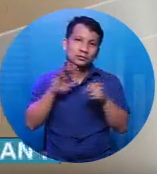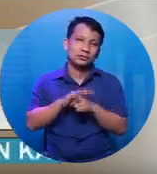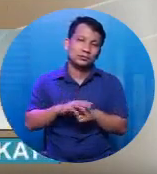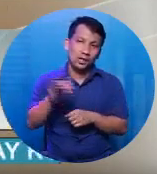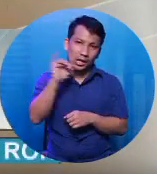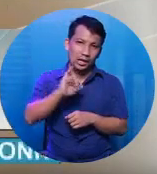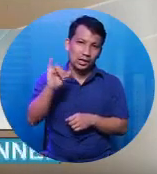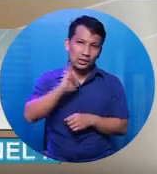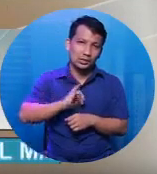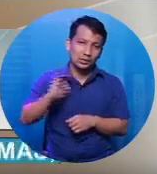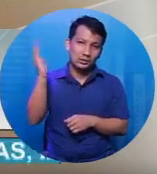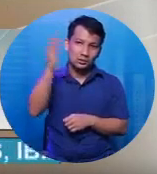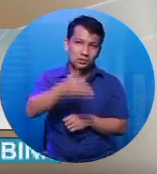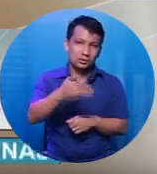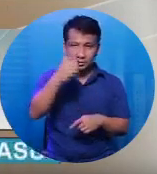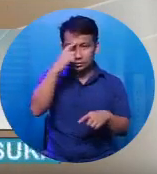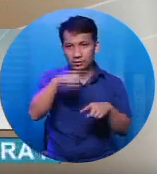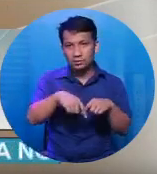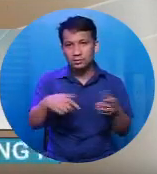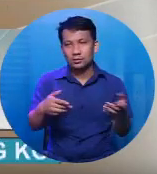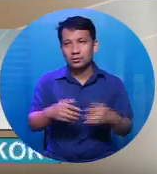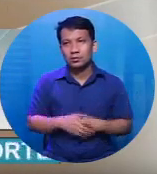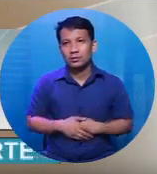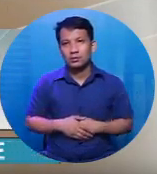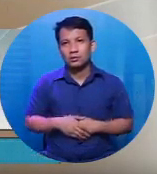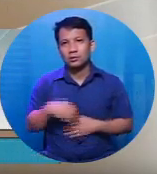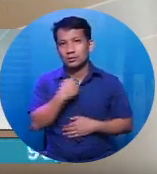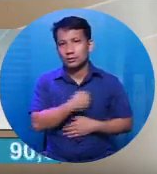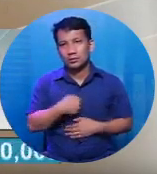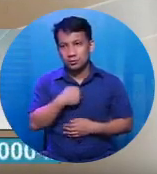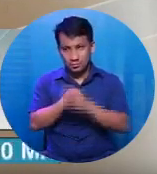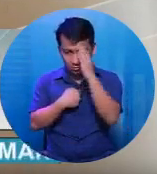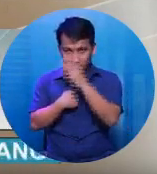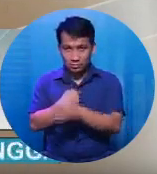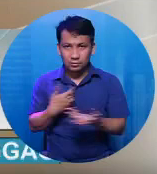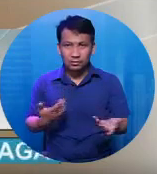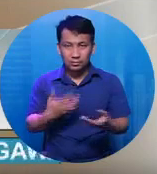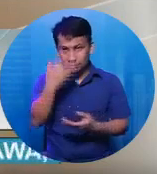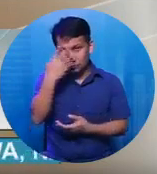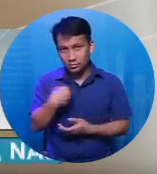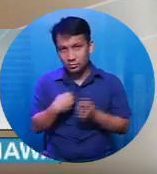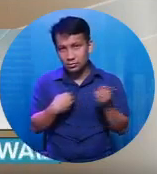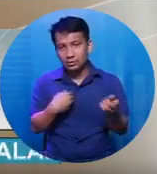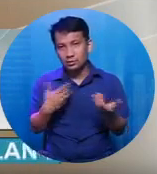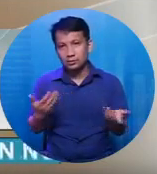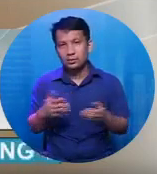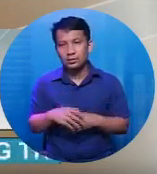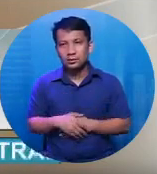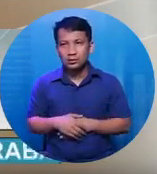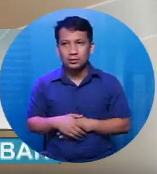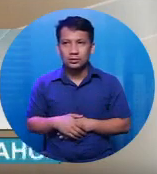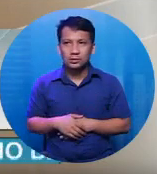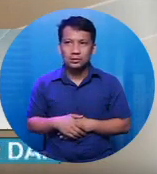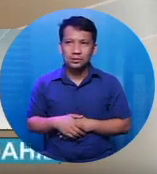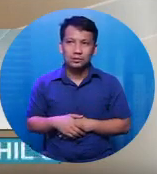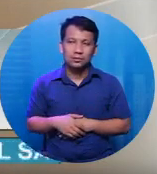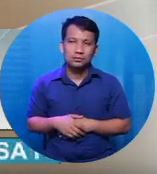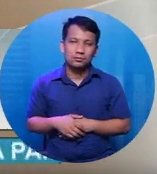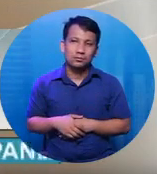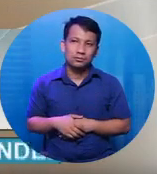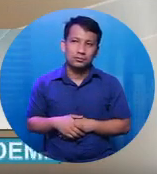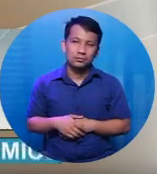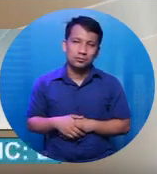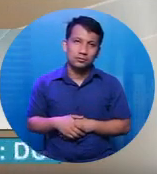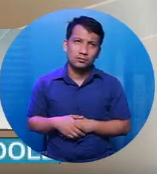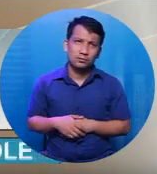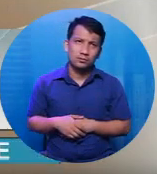sobrang lasing ako. Pumunta ako doon sa boarding niya sir. Talagang nag-sorry ako sa kanya, pero nakatulog talaga ako doon sir, talaga. Sir, yun lang po